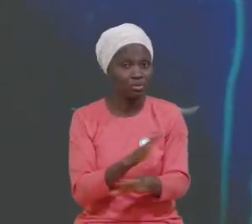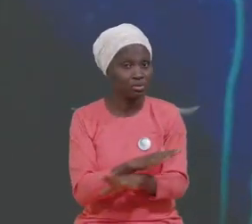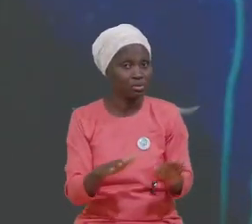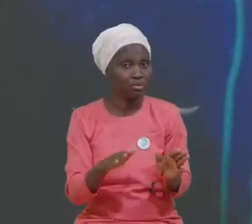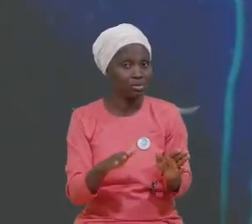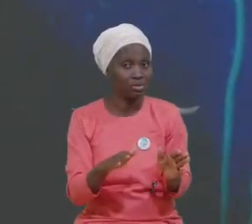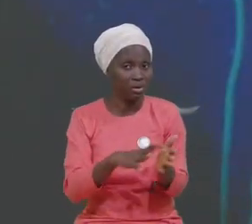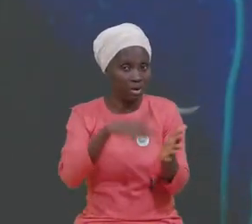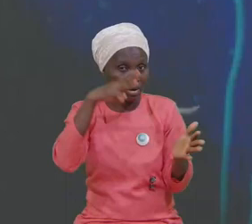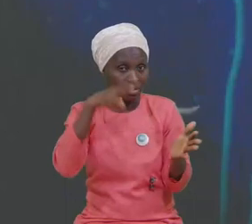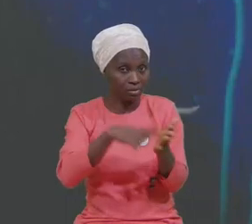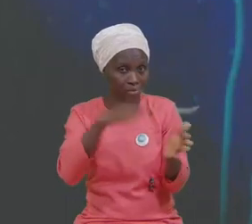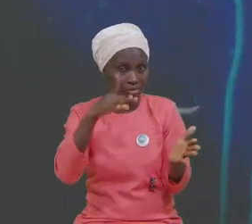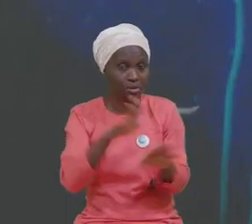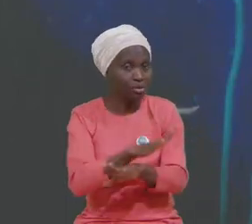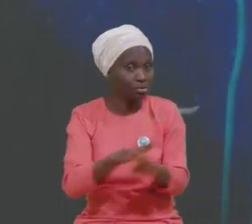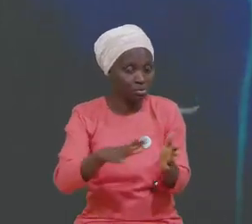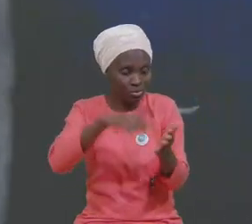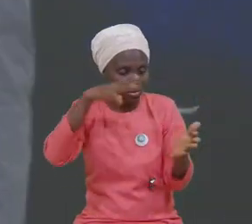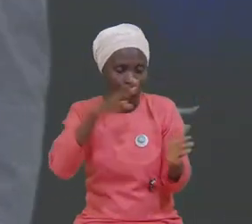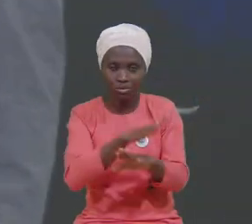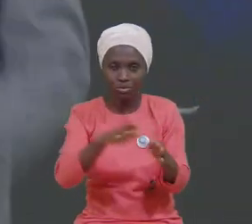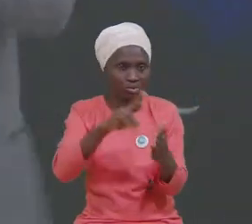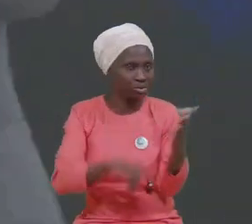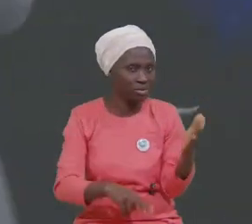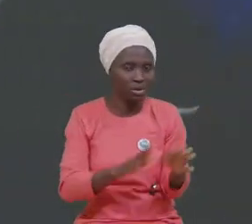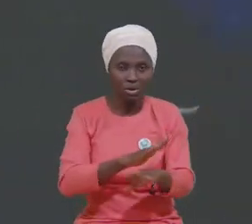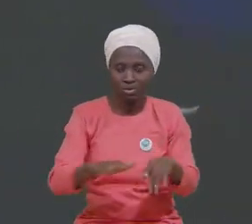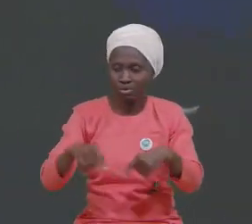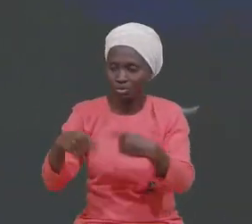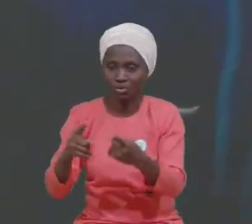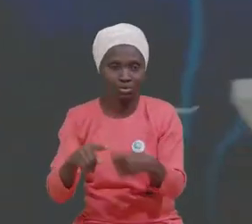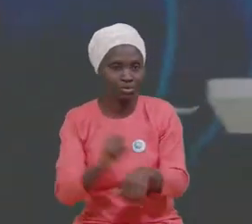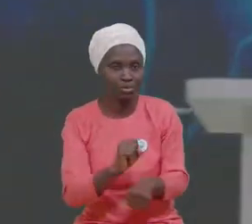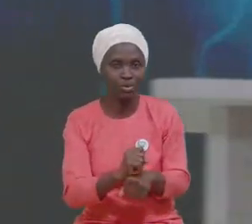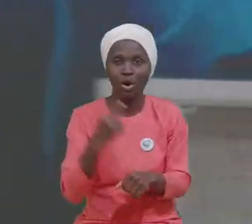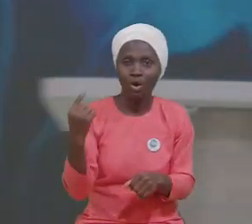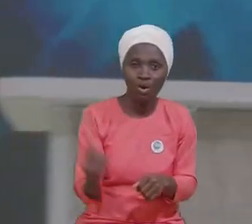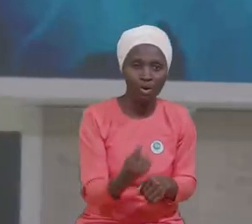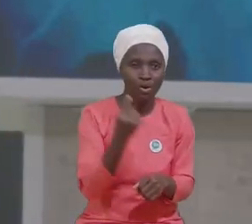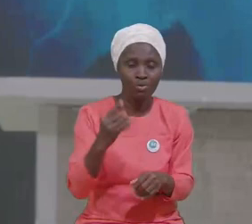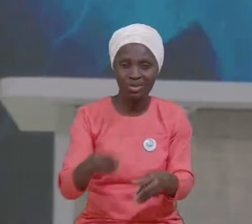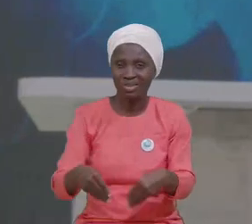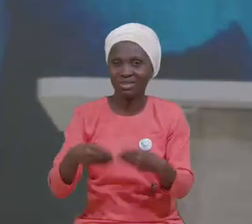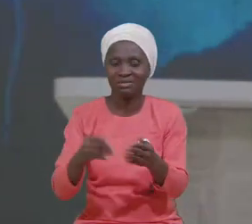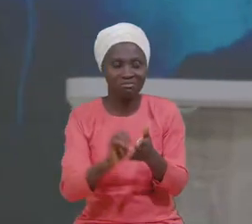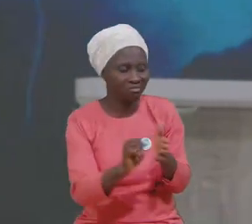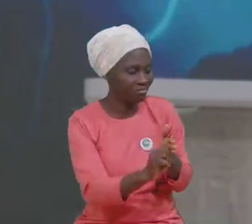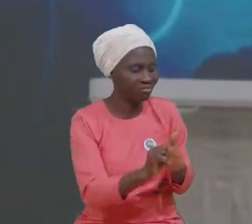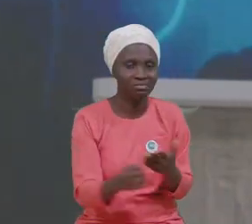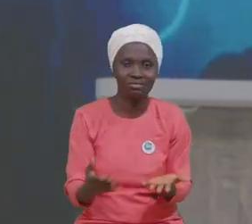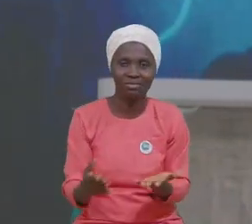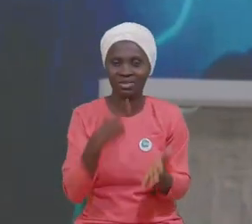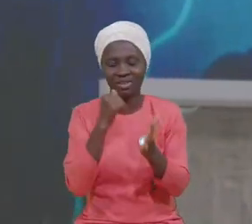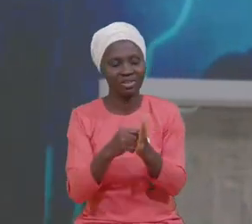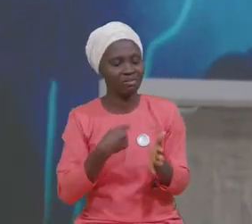Ceux qui ne lisent pas, qui n'étudient pas, qui ne vont pas travailler, ils donnent toujours des excuses et ils